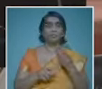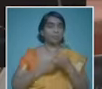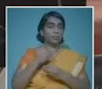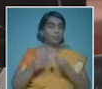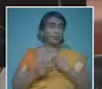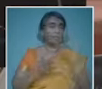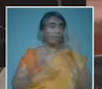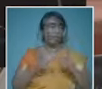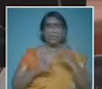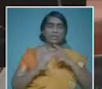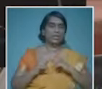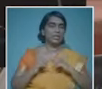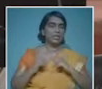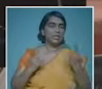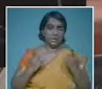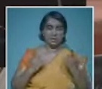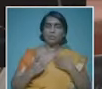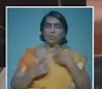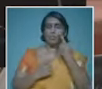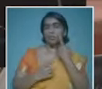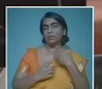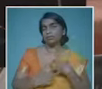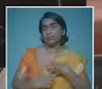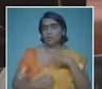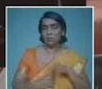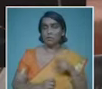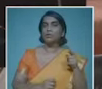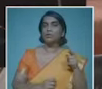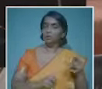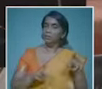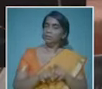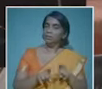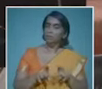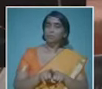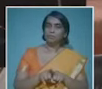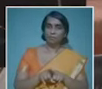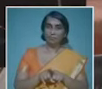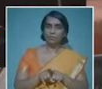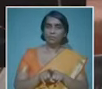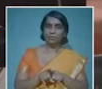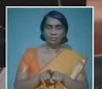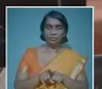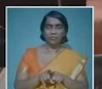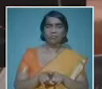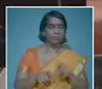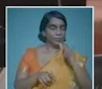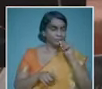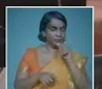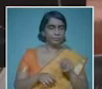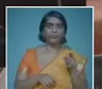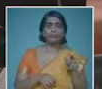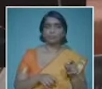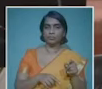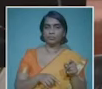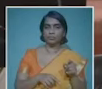வராத விமான நிலையம் உலகில் எமது நாட்டை தவிர எந்த ஒரு நாட்டிலும் உள்ளதா? வளர்ச்சியடைந்த நாடுகள்